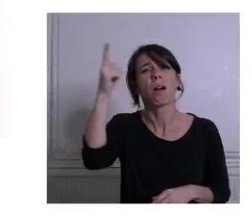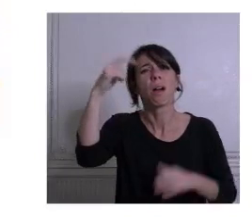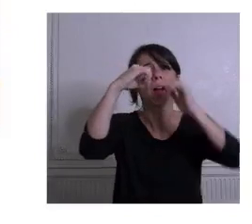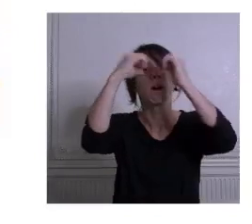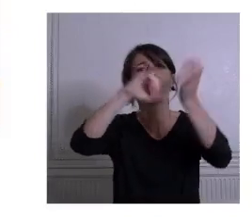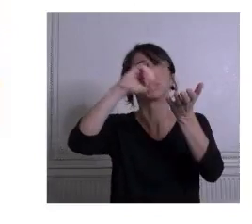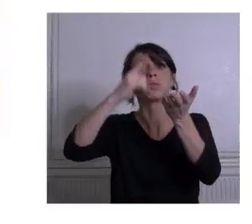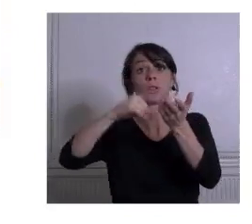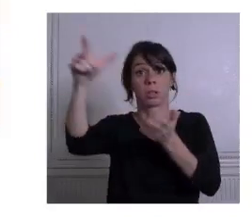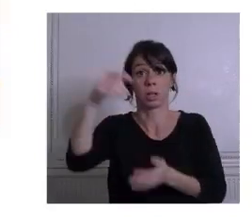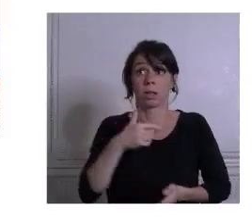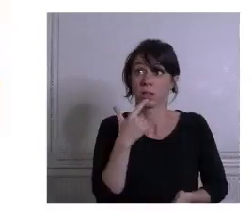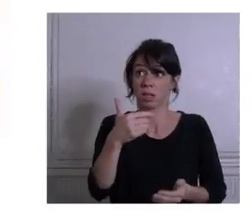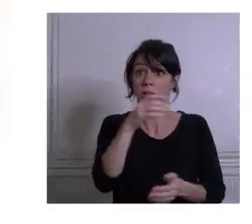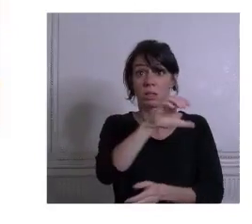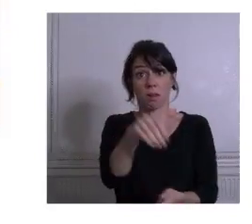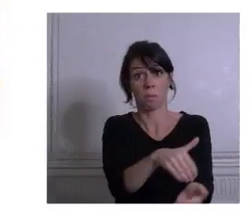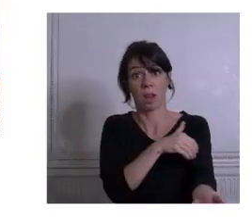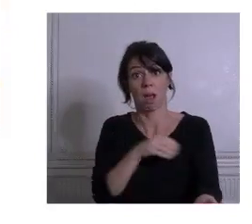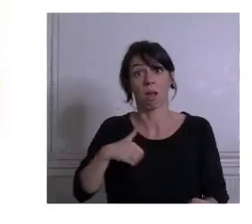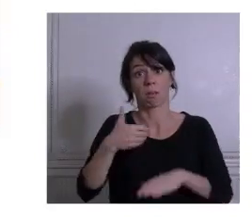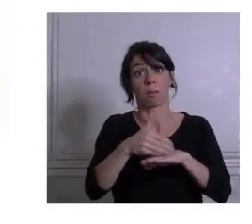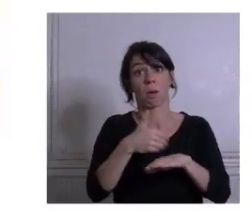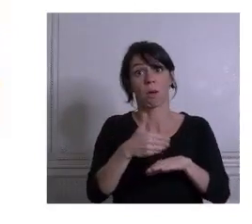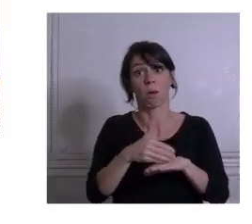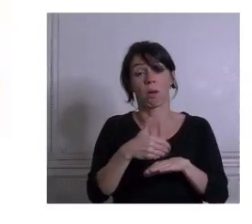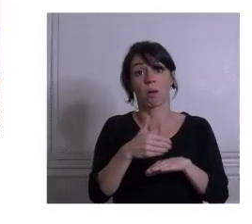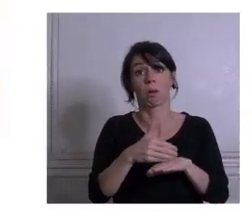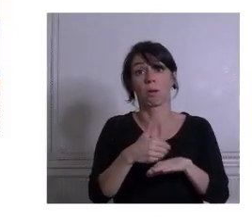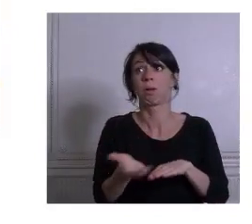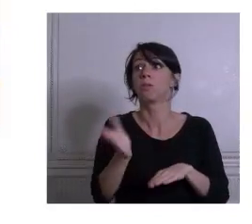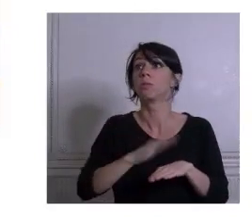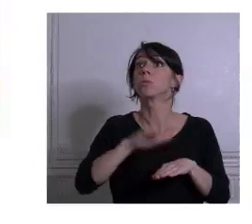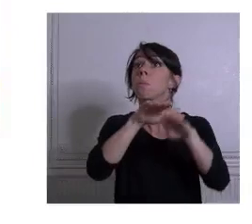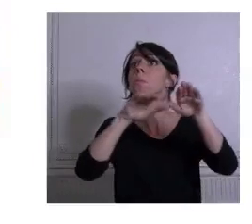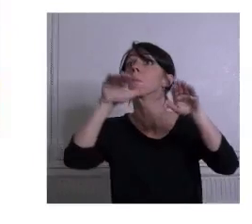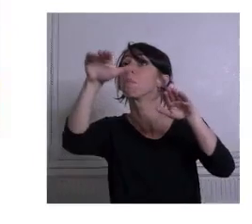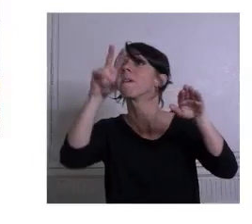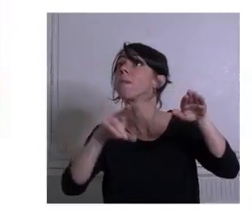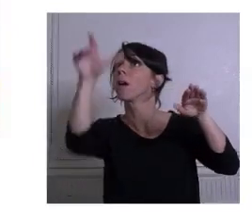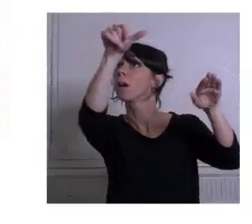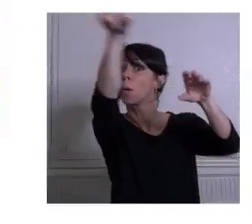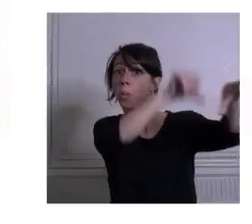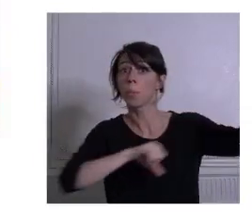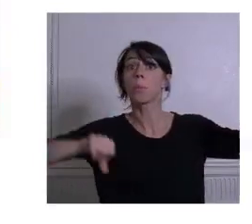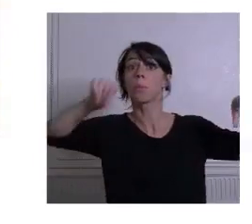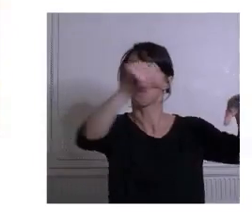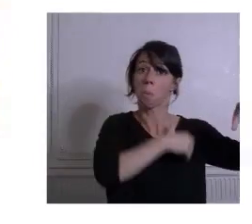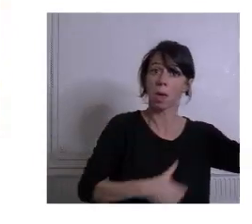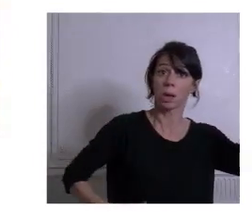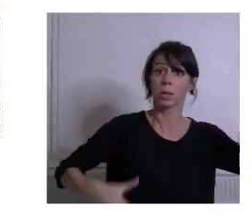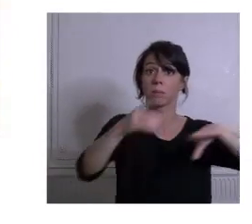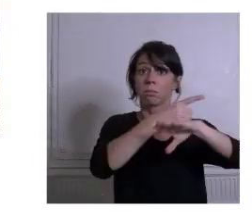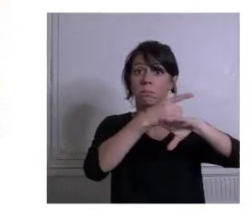n'est pas le chiffre de référence qu'il faut prendre, hein, ou sur lequel il faut se baser. Après, vous avez parlé de la